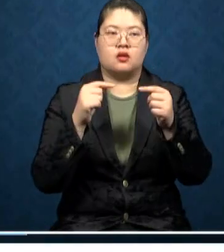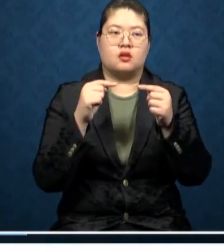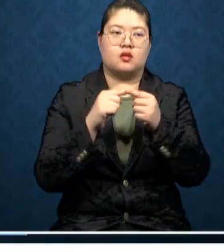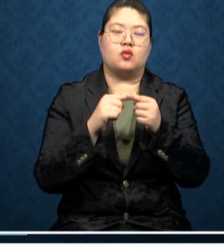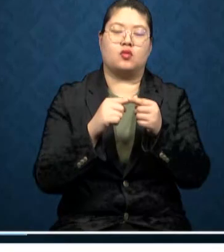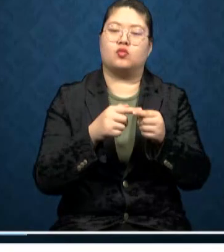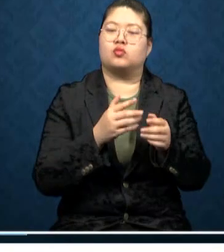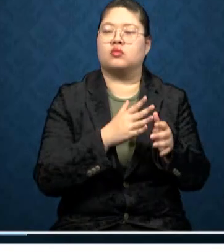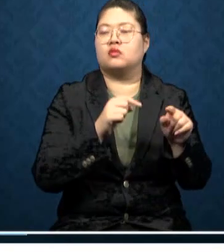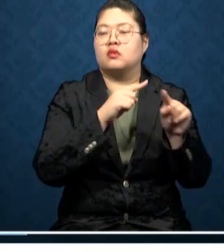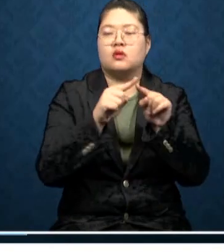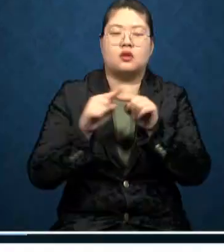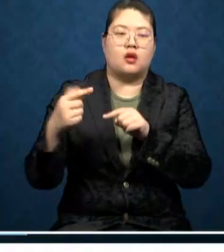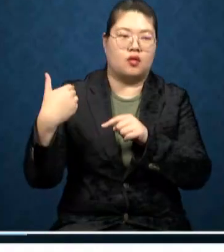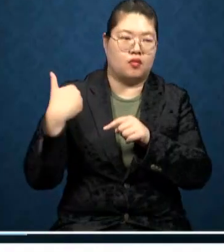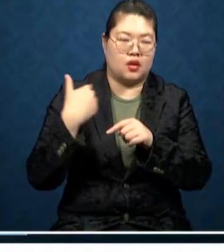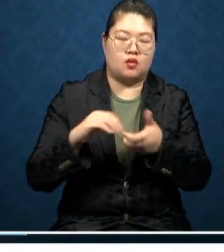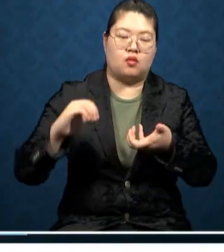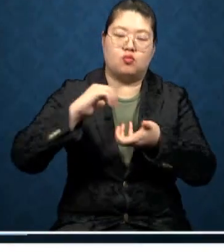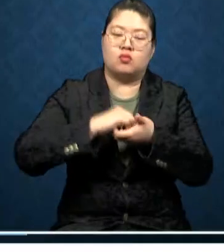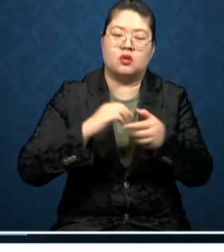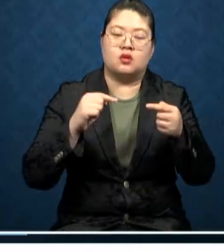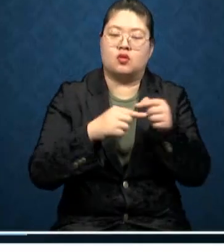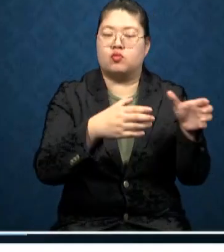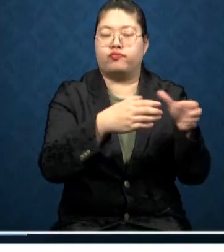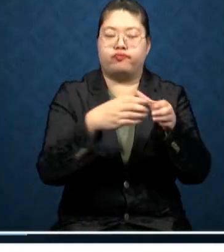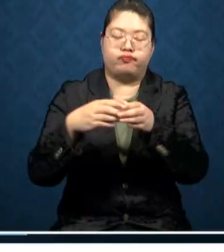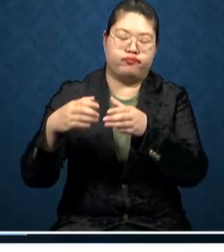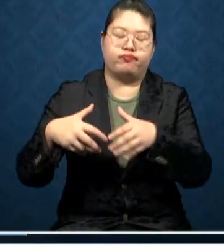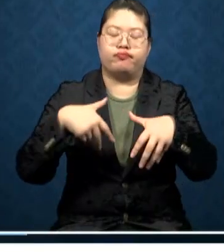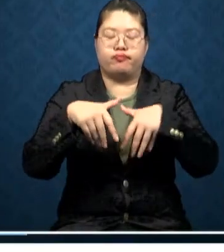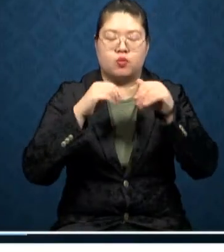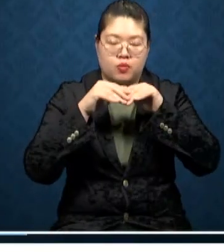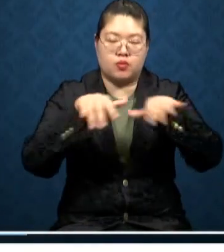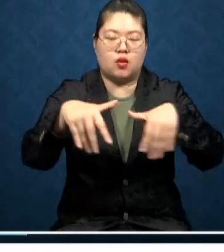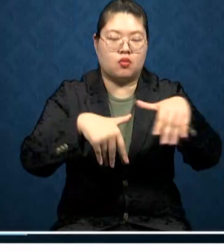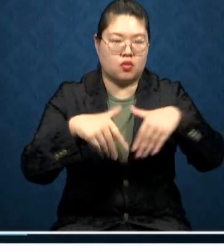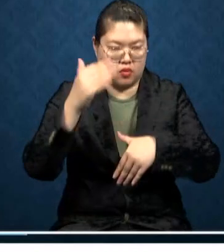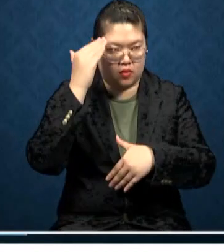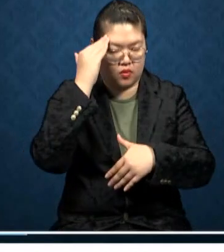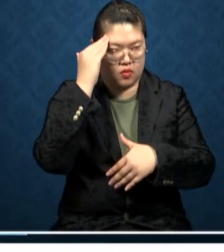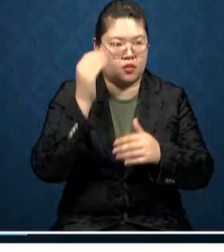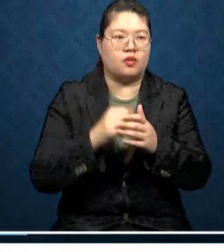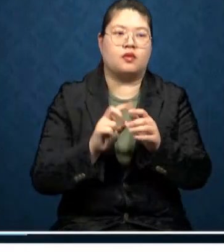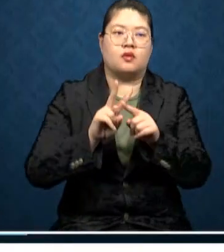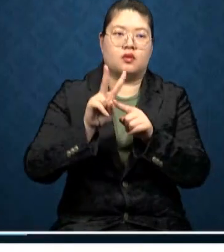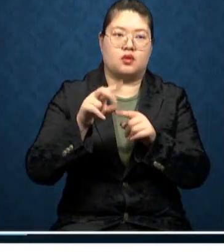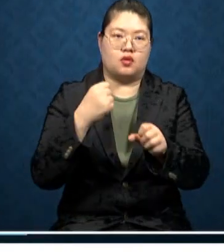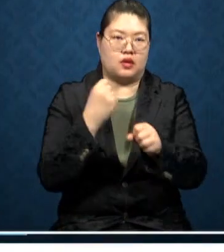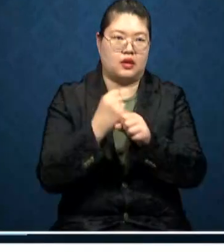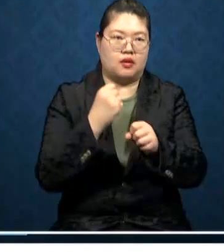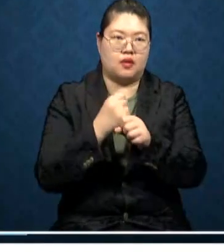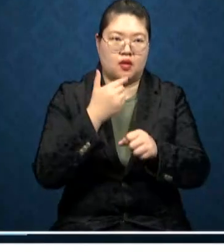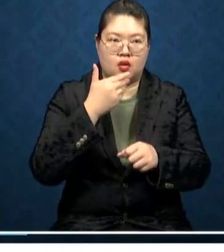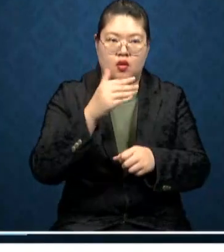ในทุกช่องทางเพื่อดำรงความร่วมมือกับเครือข่ายและสร้างความเข้าใจแก่สาธารณชนงานที่ 2ในการสร้างความยั่งยืน